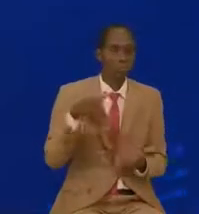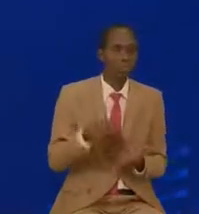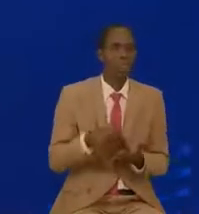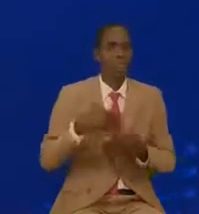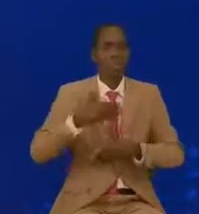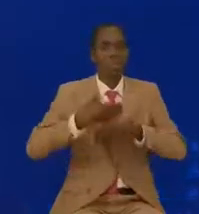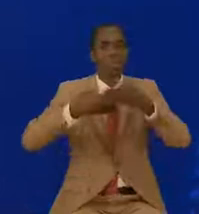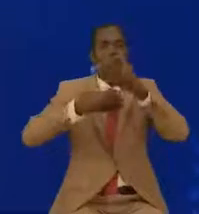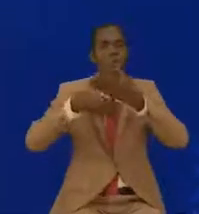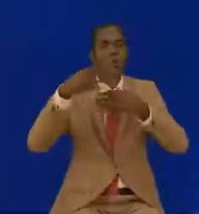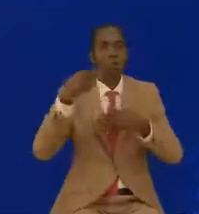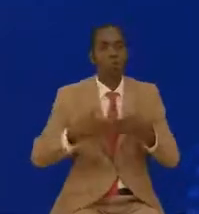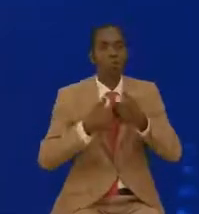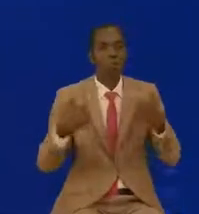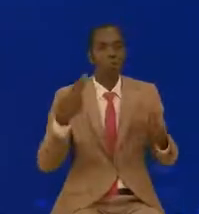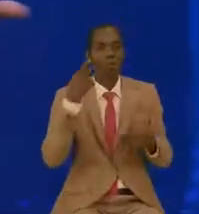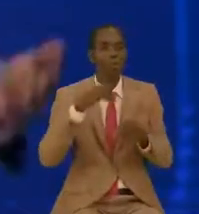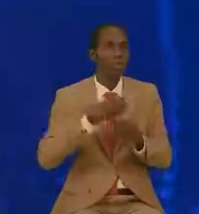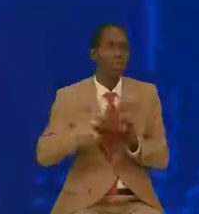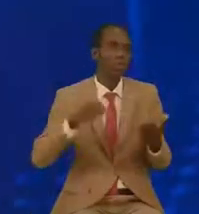mur de séparation, l'inimitié.